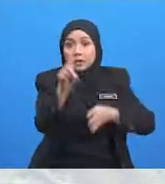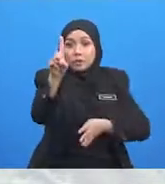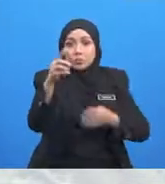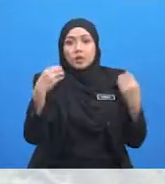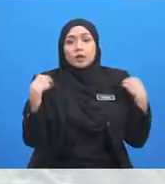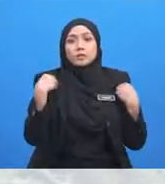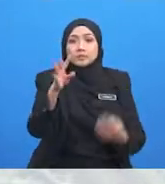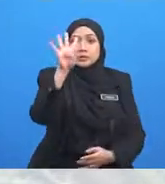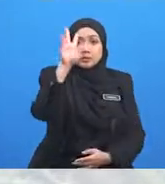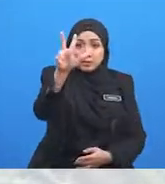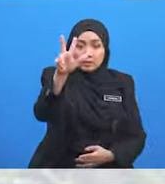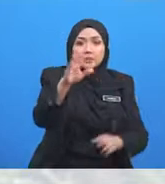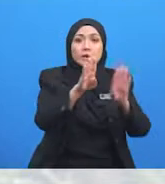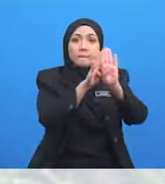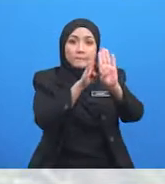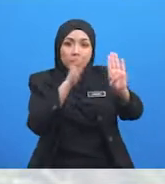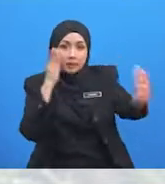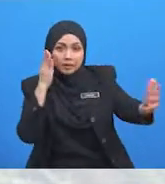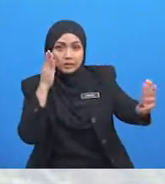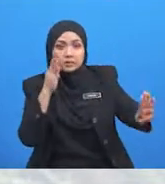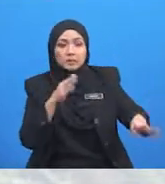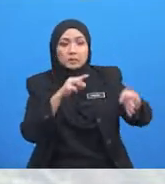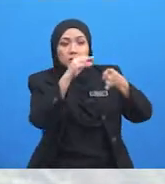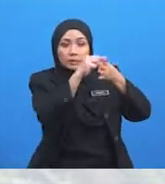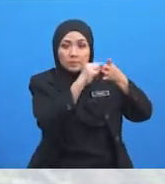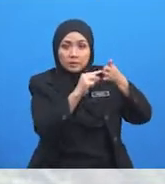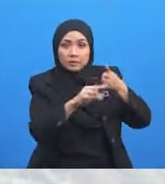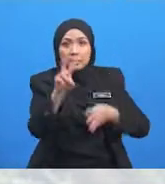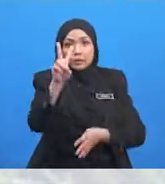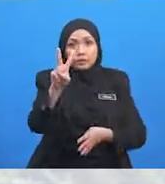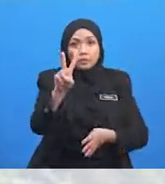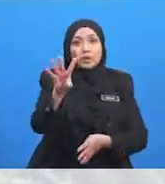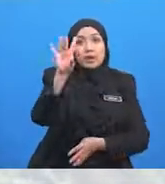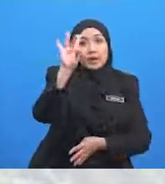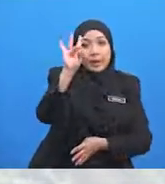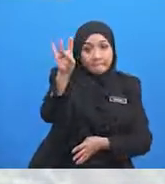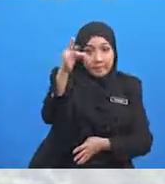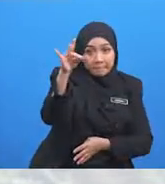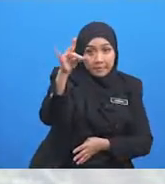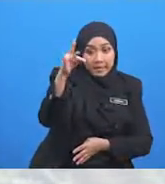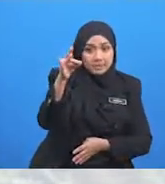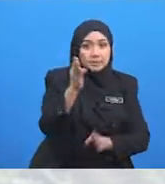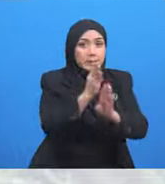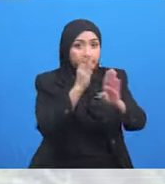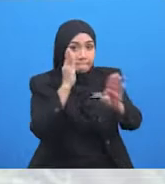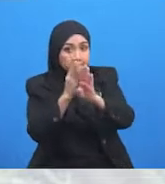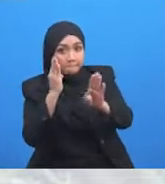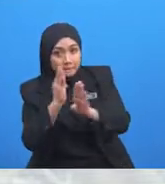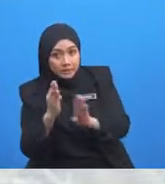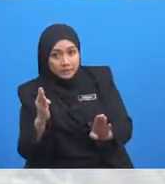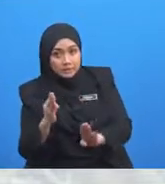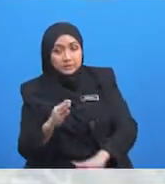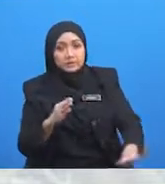3 baris. Rangkap kedua mempunyai 18 baris.